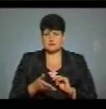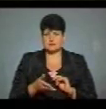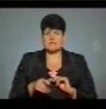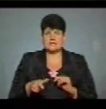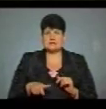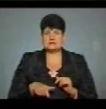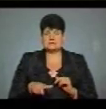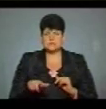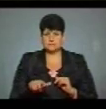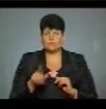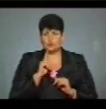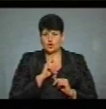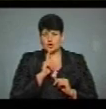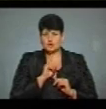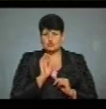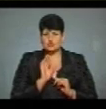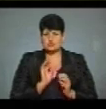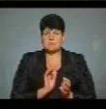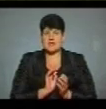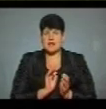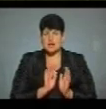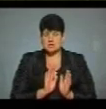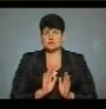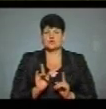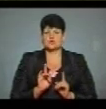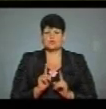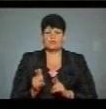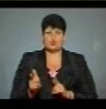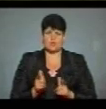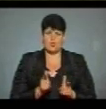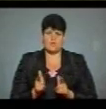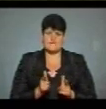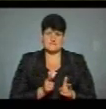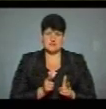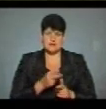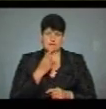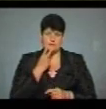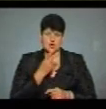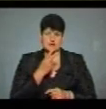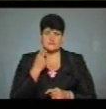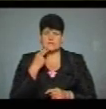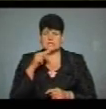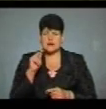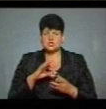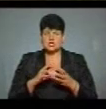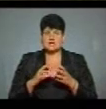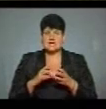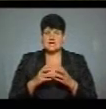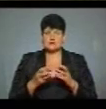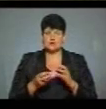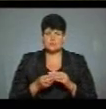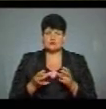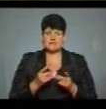що збережена. Для того, щоб готувати і показувати кращі результати,